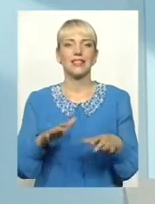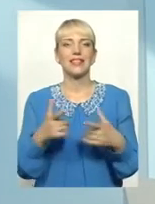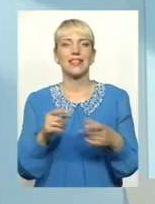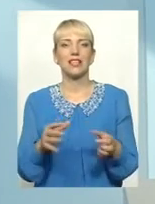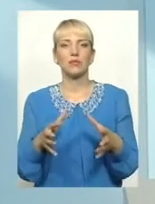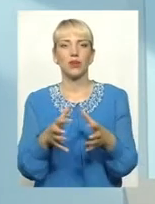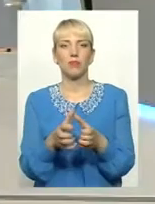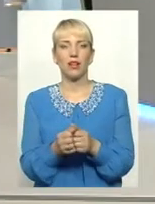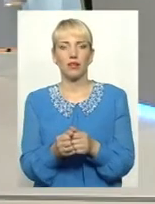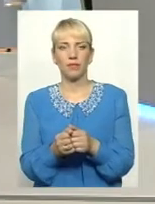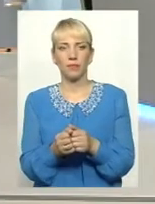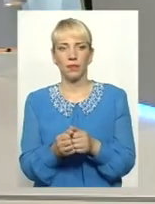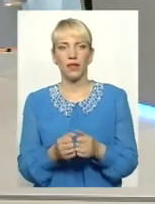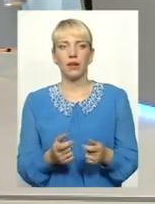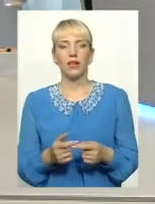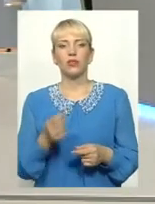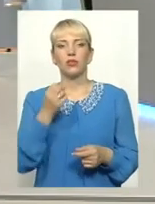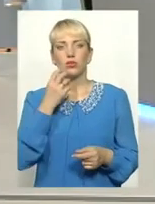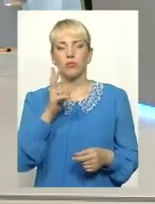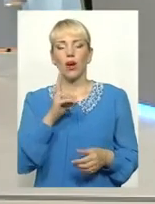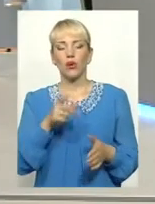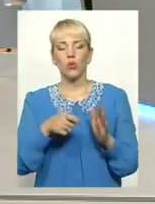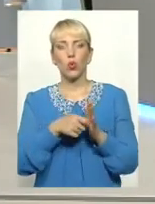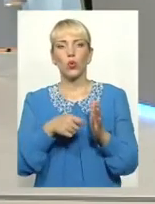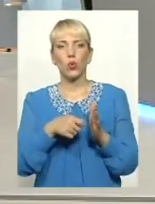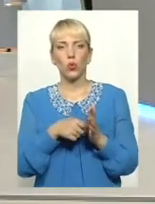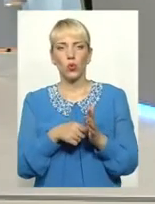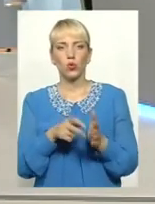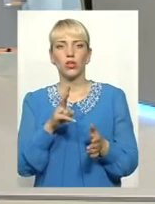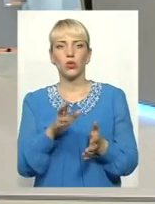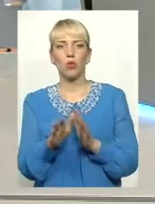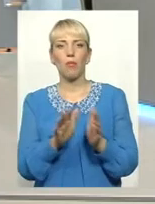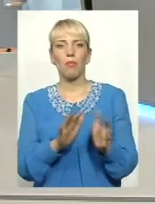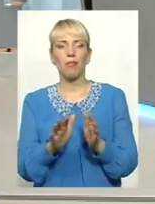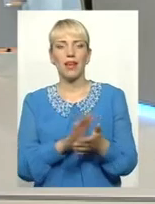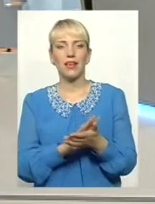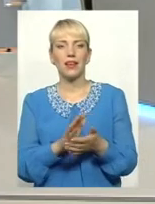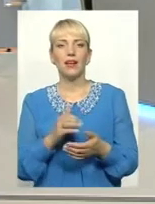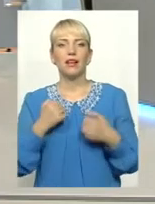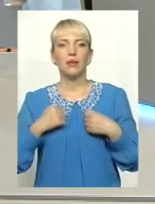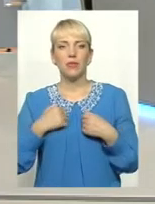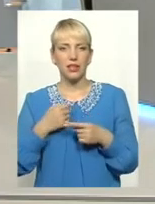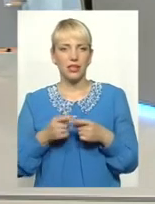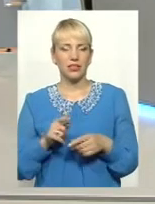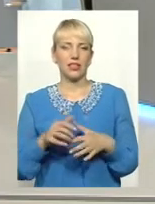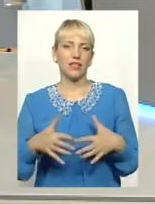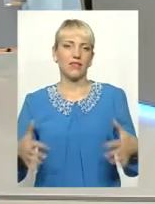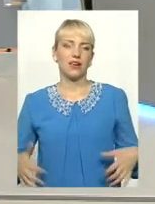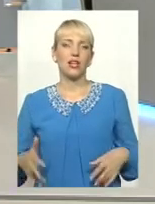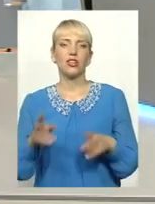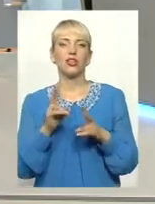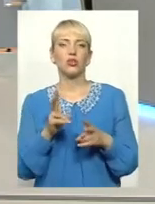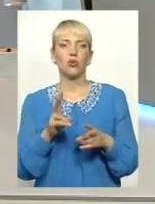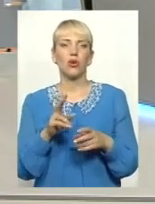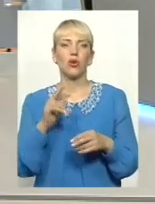Ну, а хто тоді там годує тварин, миє, та саме зараз якісь їх потрібно лікувати, їм потрібні ліки,